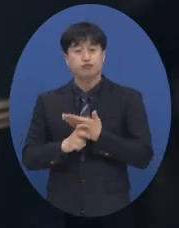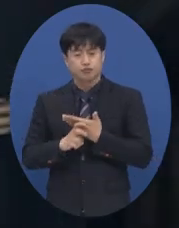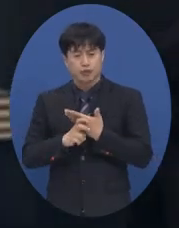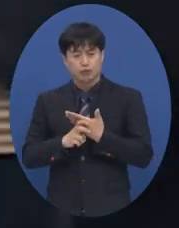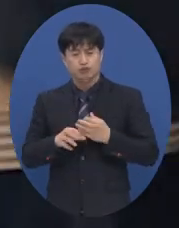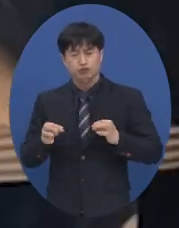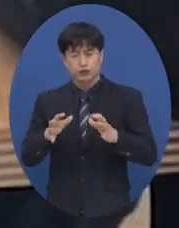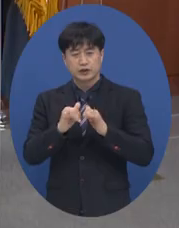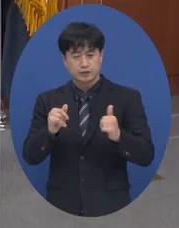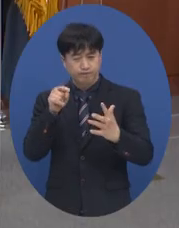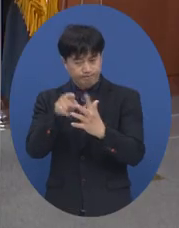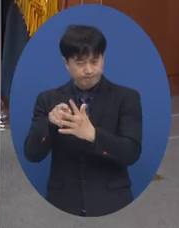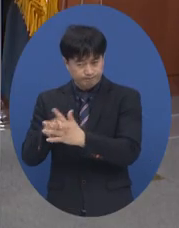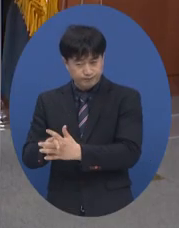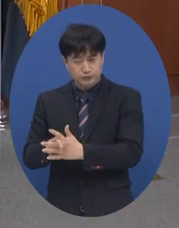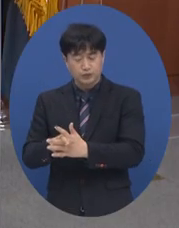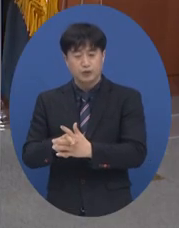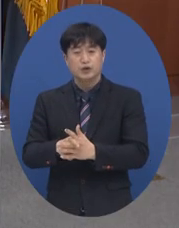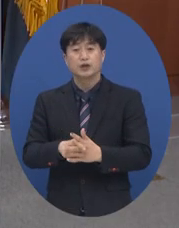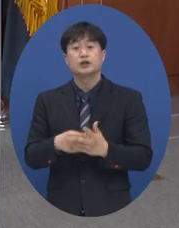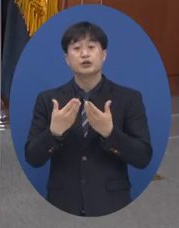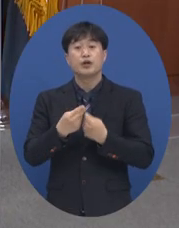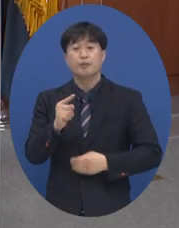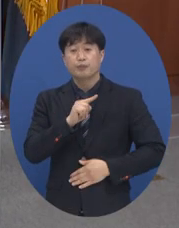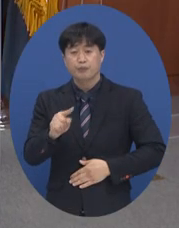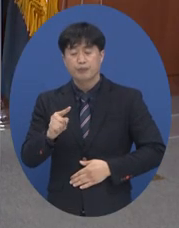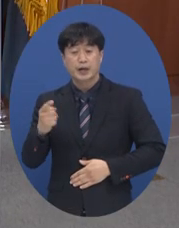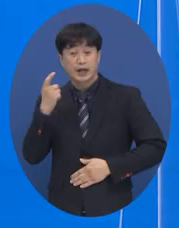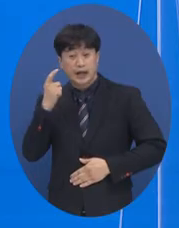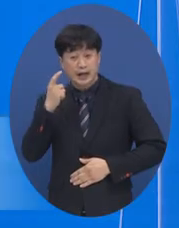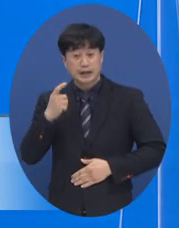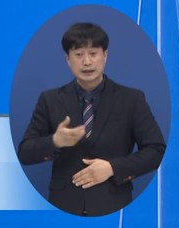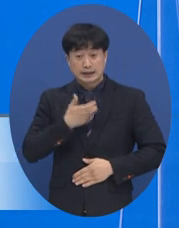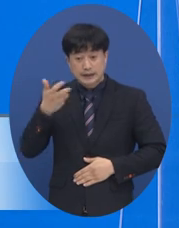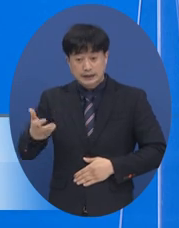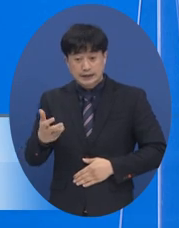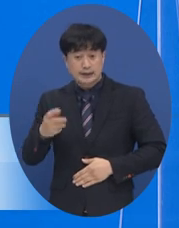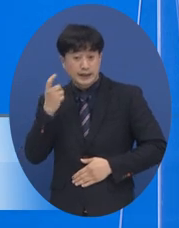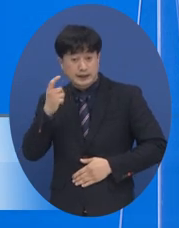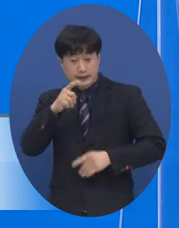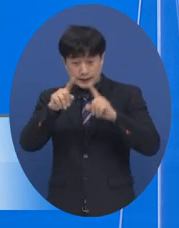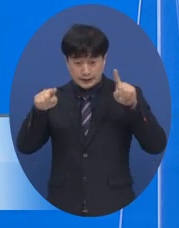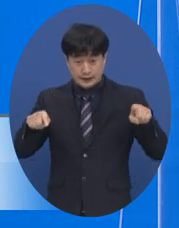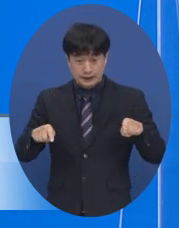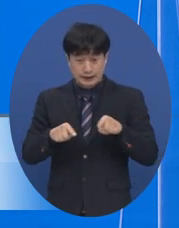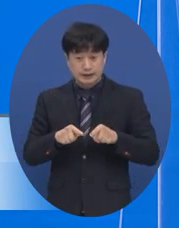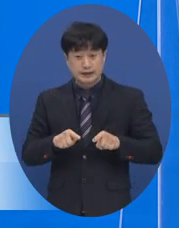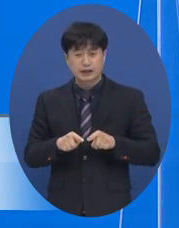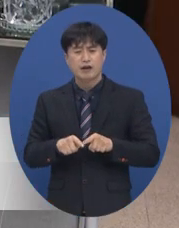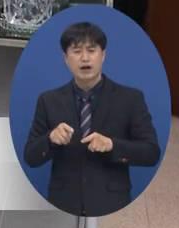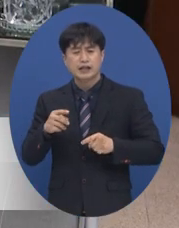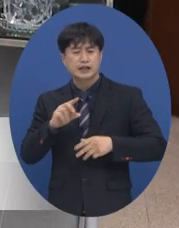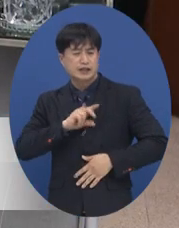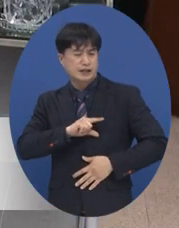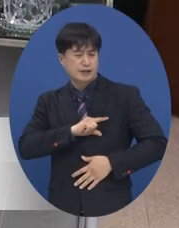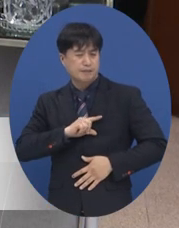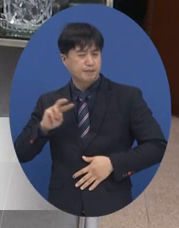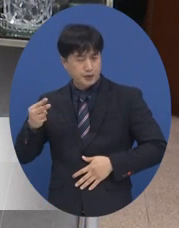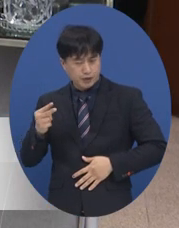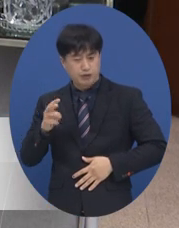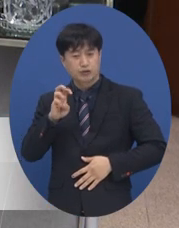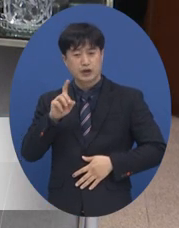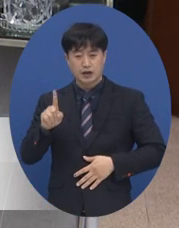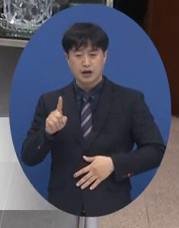투기자를 적발했습니다. 주요 적발 사례는 위장 전입, 허위 서류 제출, 명의 신탁 등으로 허가를 취득한 행위